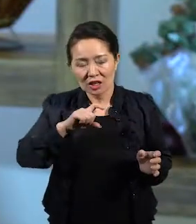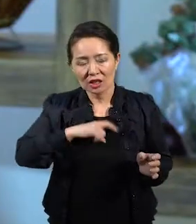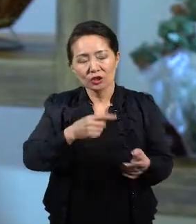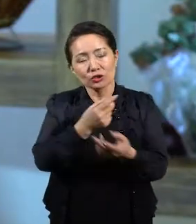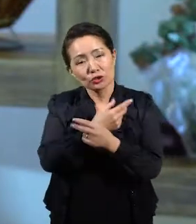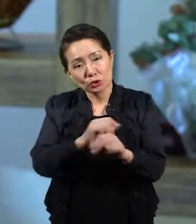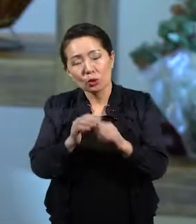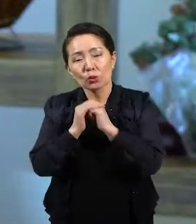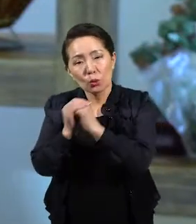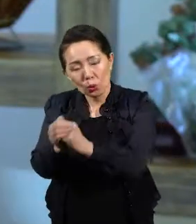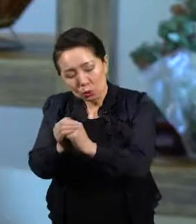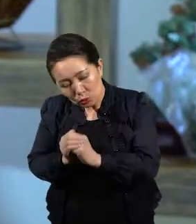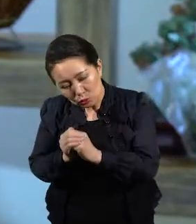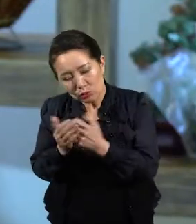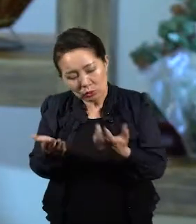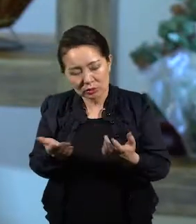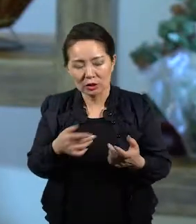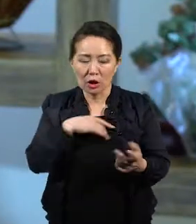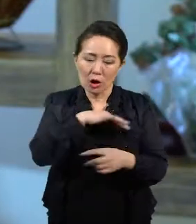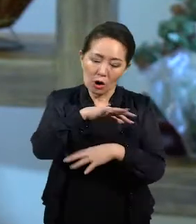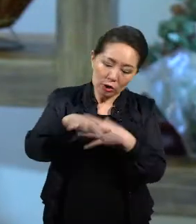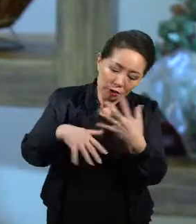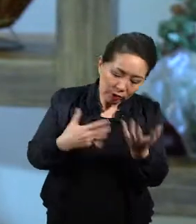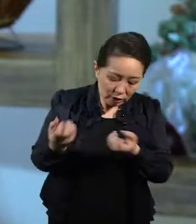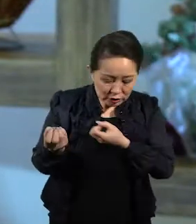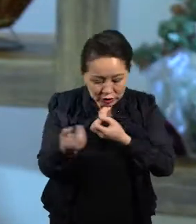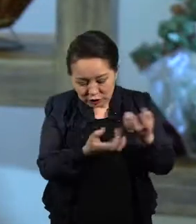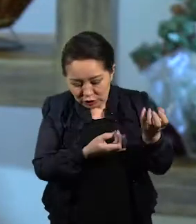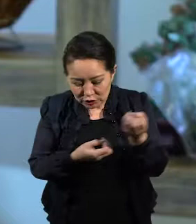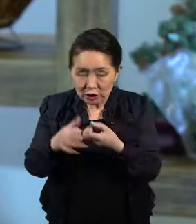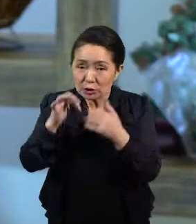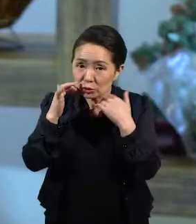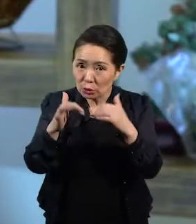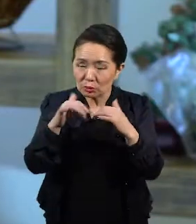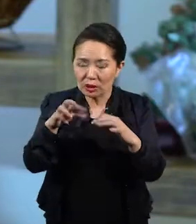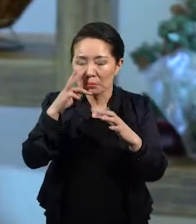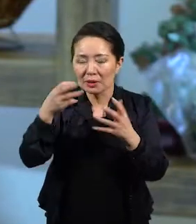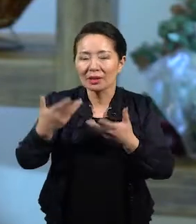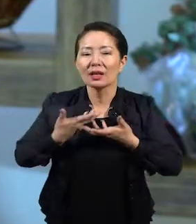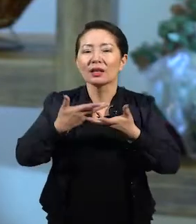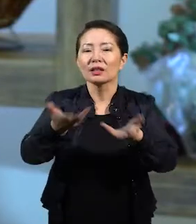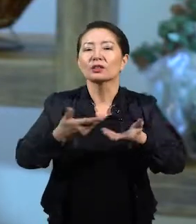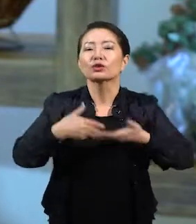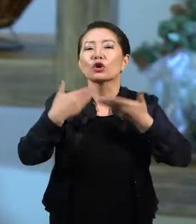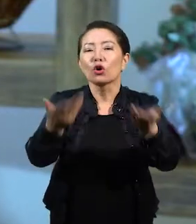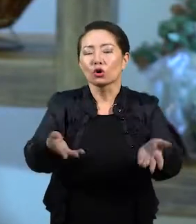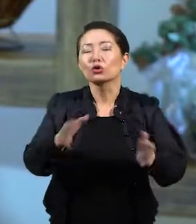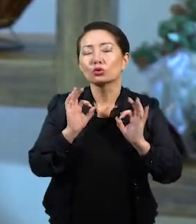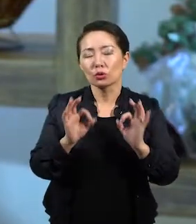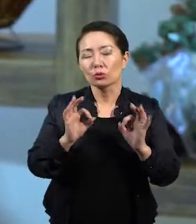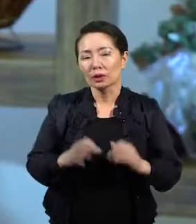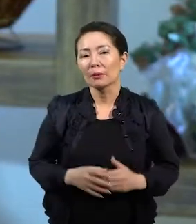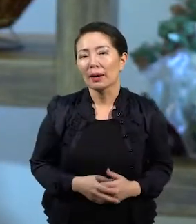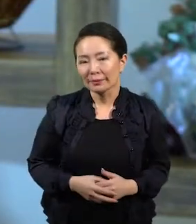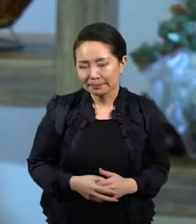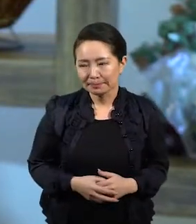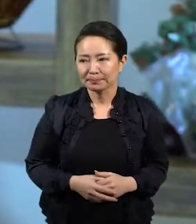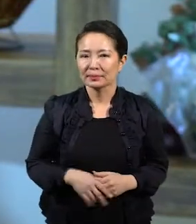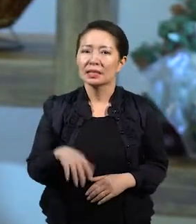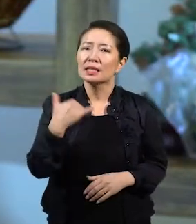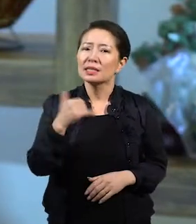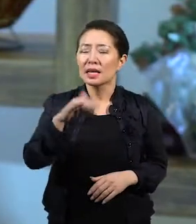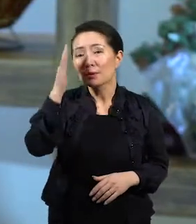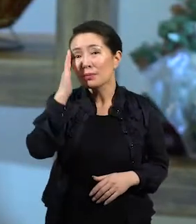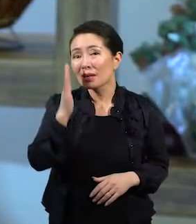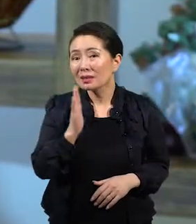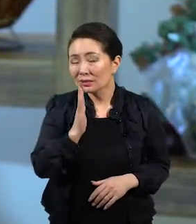хүндэтгэлтэй хандах уу гэдэг дээр бас хоорондоо ярилцаж зөвлөж энэ мэдээллийг олон нийтэд одоо цацхан зүйтэй юм аа. За зарим эцэг